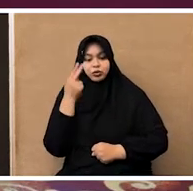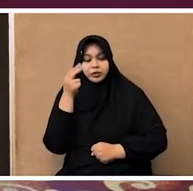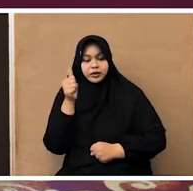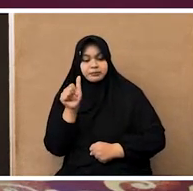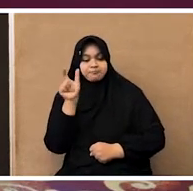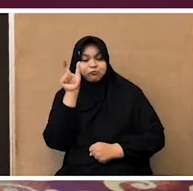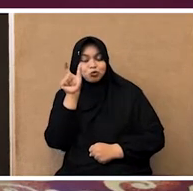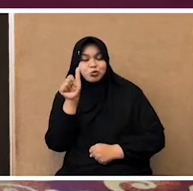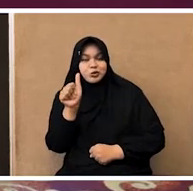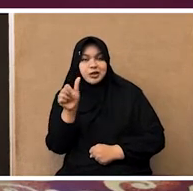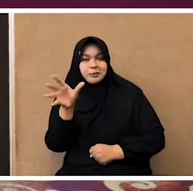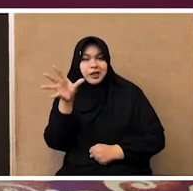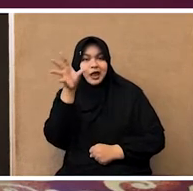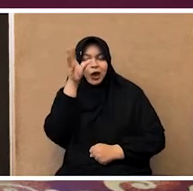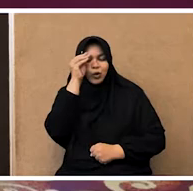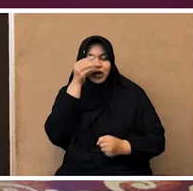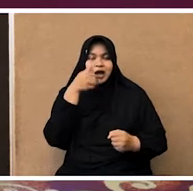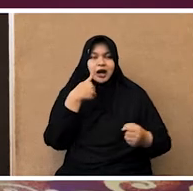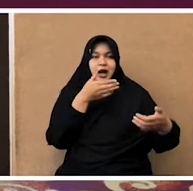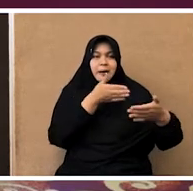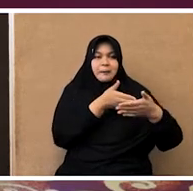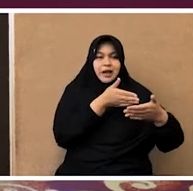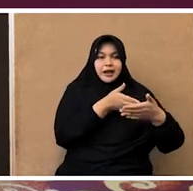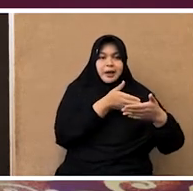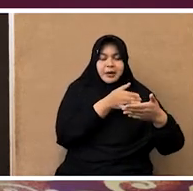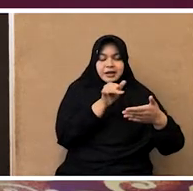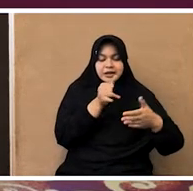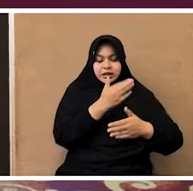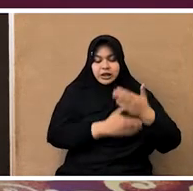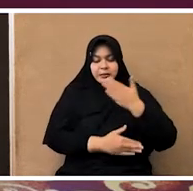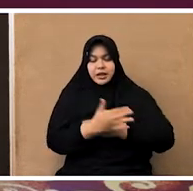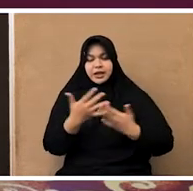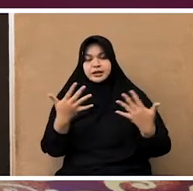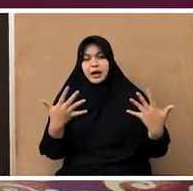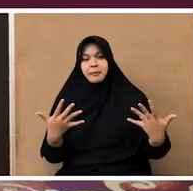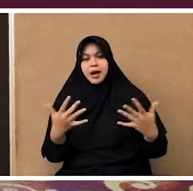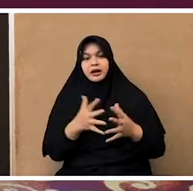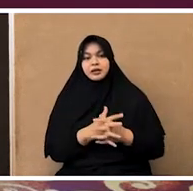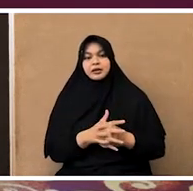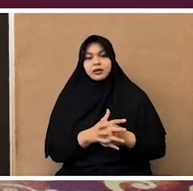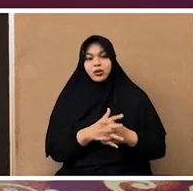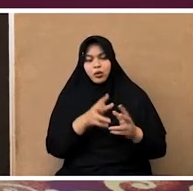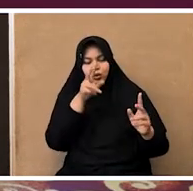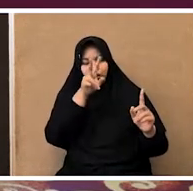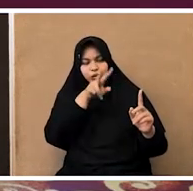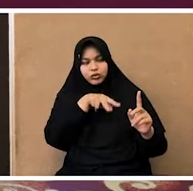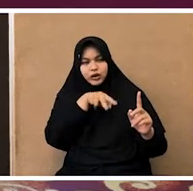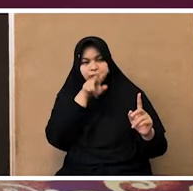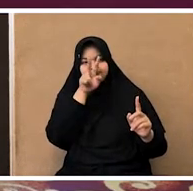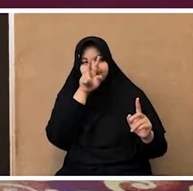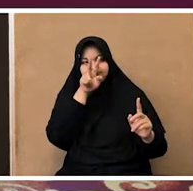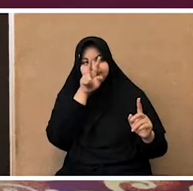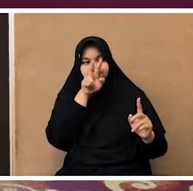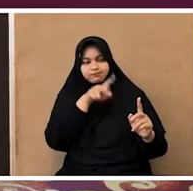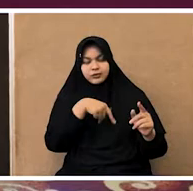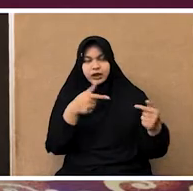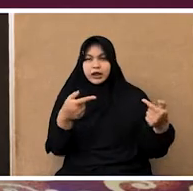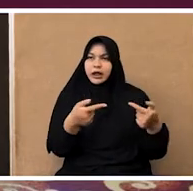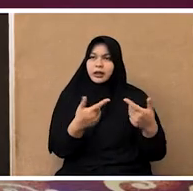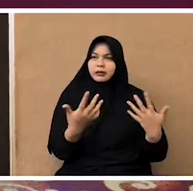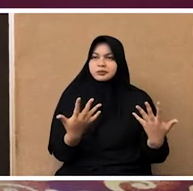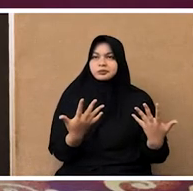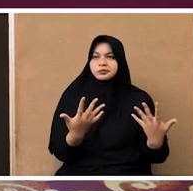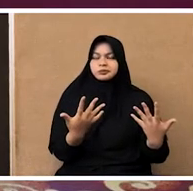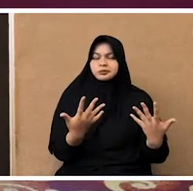kemudian dia punya hambatan ragam disabilitasnya apa lalu Kemudian dilihat juga terkait dengan